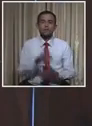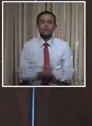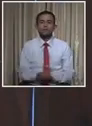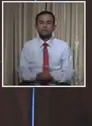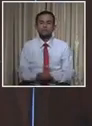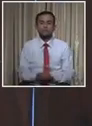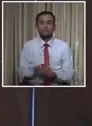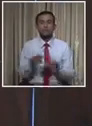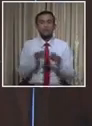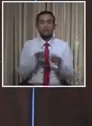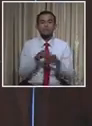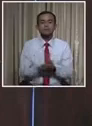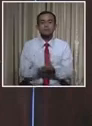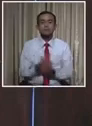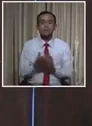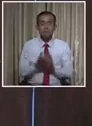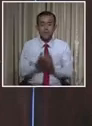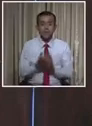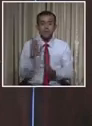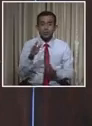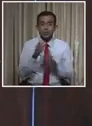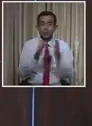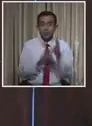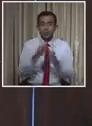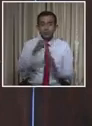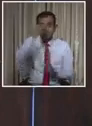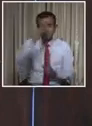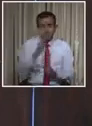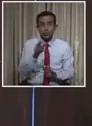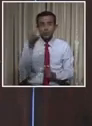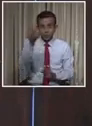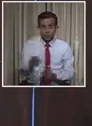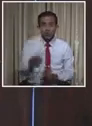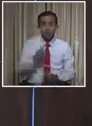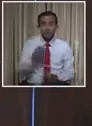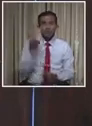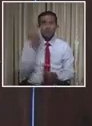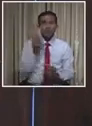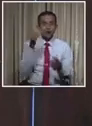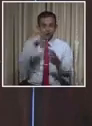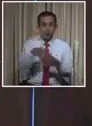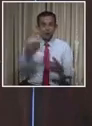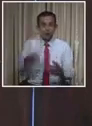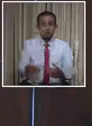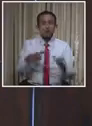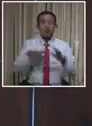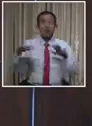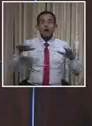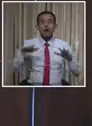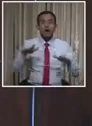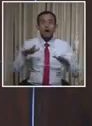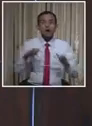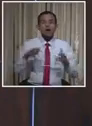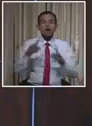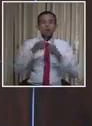තියෙන්නේ. ඒ වගේම කරු මූලාසුනාරූඪ මන්ත්‍රීතුමනි ඔබතුමත් අපිත් ඊයේ සහභාගී වුණා අනුරාධපුරය